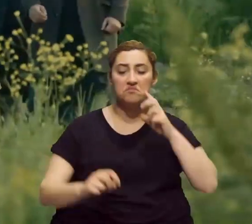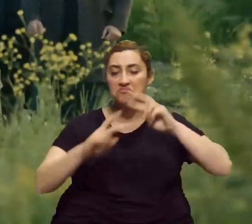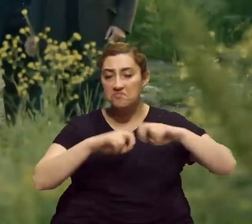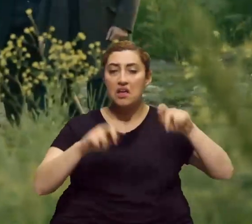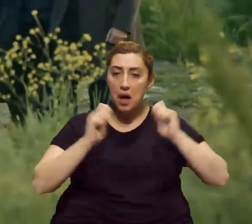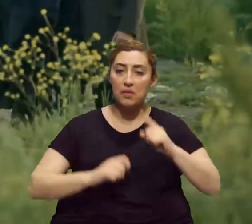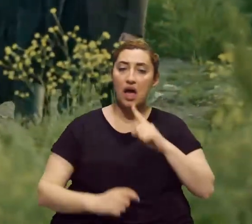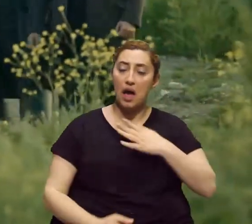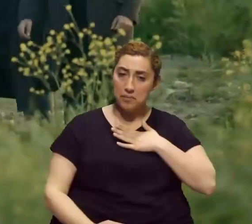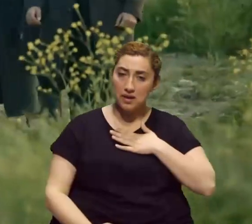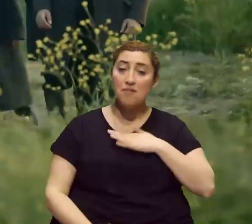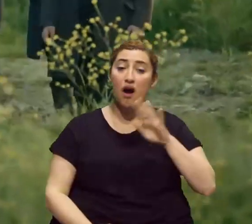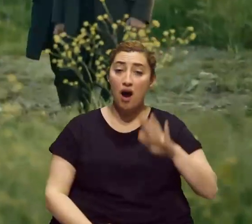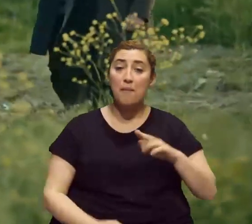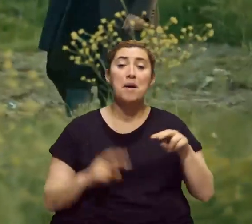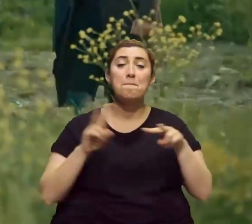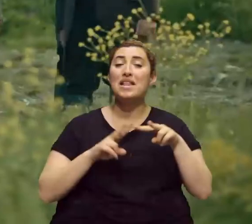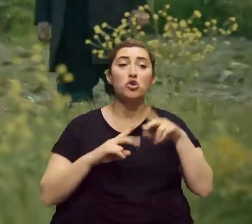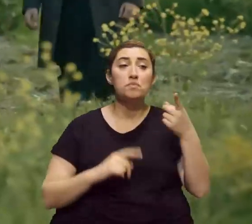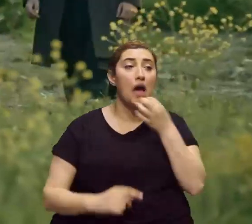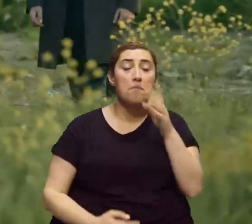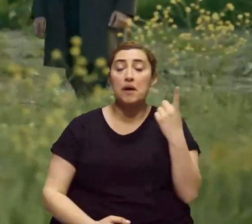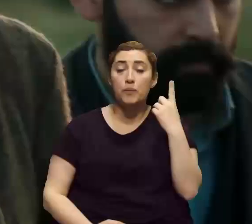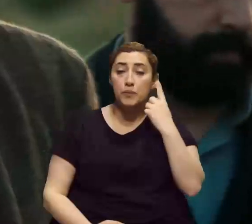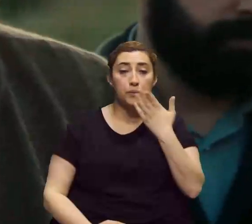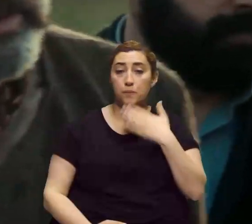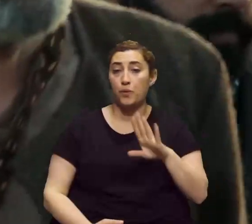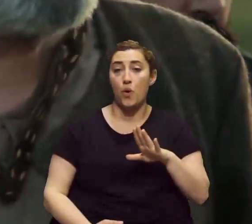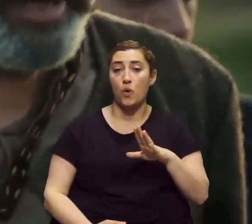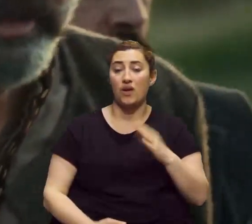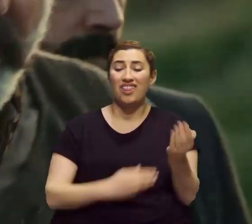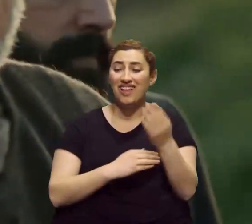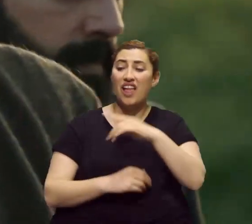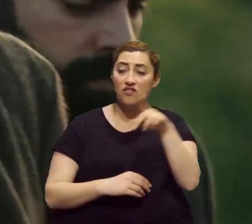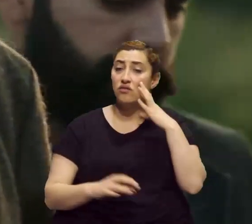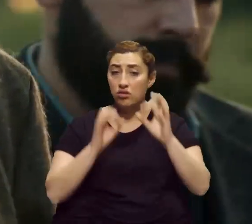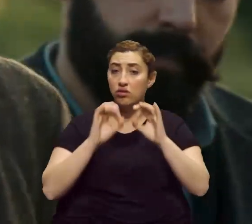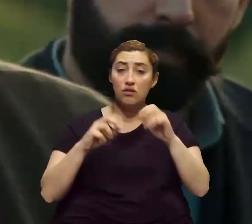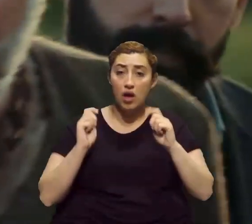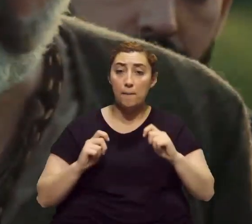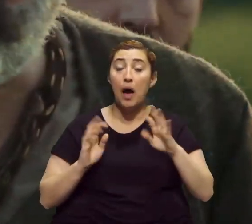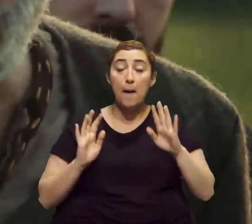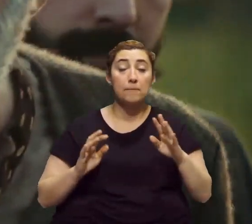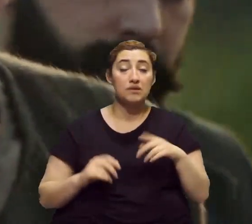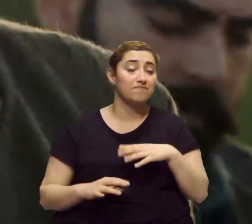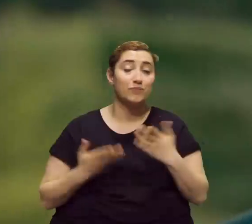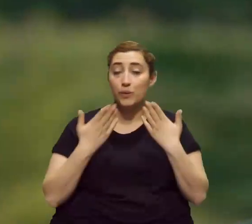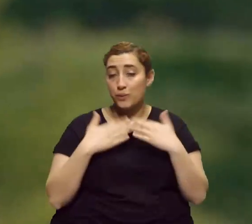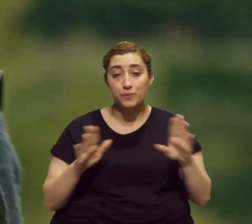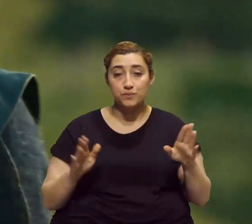soruşturduk amirim. Ama Miloş'tan bir haber yok. Dilenciler de baktılar. Ama